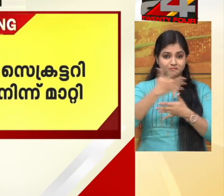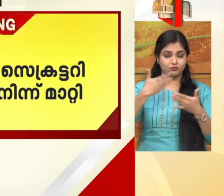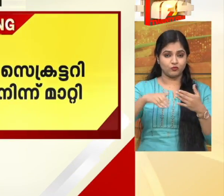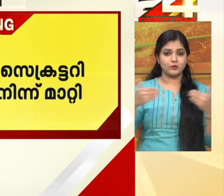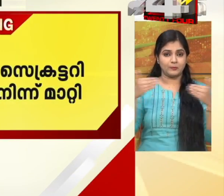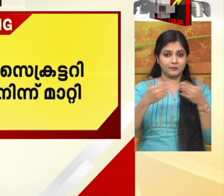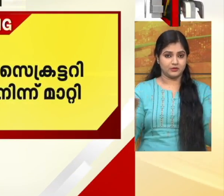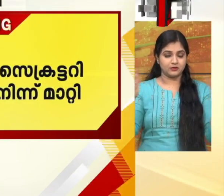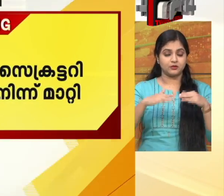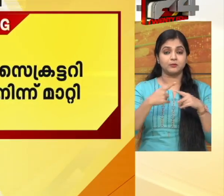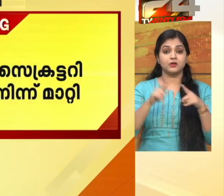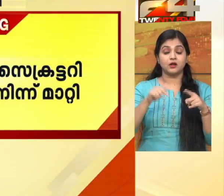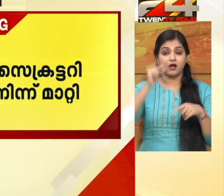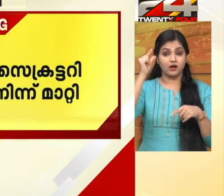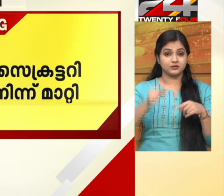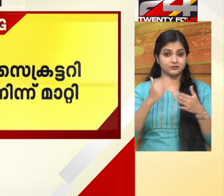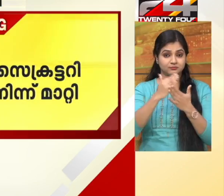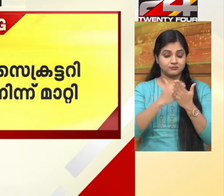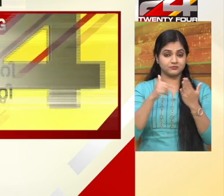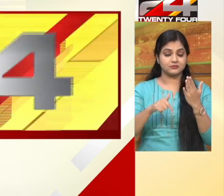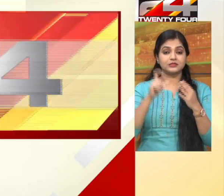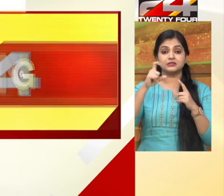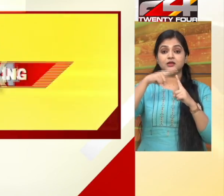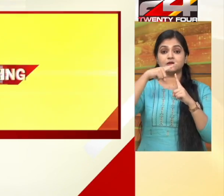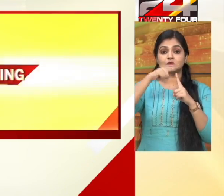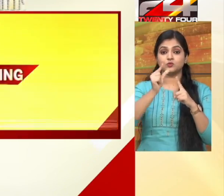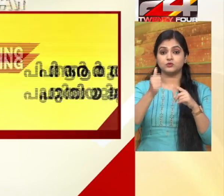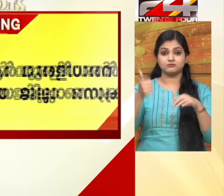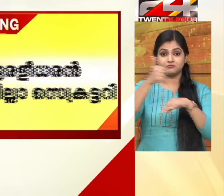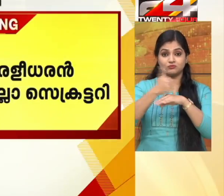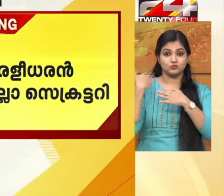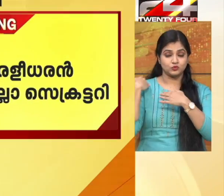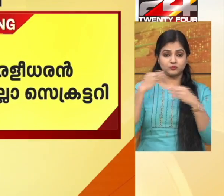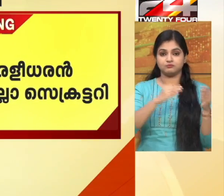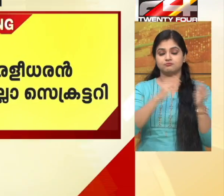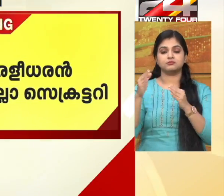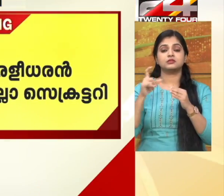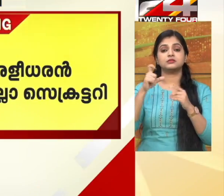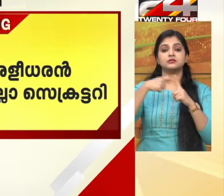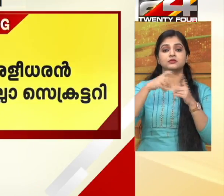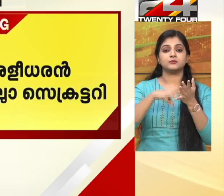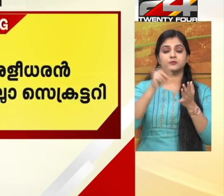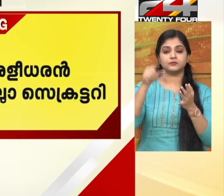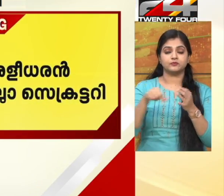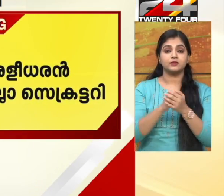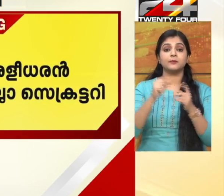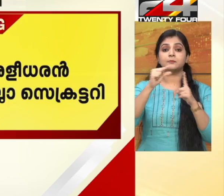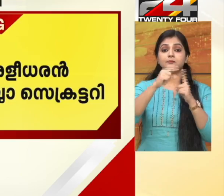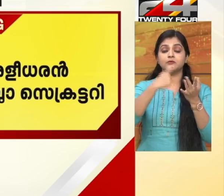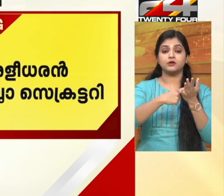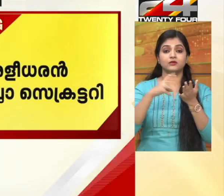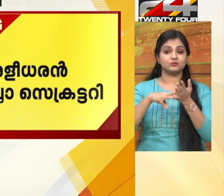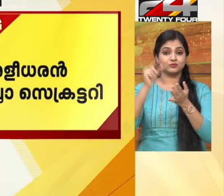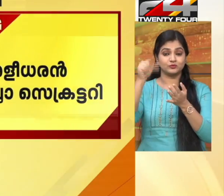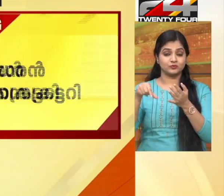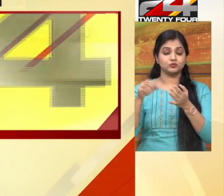അടിയന്തര വിഷയമായതിനാലാണ് എറണാകുളം ജില്ലാ സെക്രട്ടറി സി ഐ ടി ജില്ലാ സെക്രട്ടറി സ്ഥാനത്ത് നിന്ന് സി കെ മണിശങ്കറെ ഇപ്പോൾ നീക്കിയിരിക്കുന്നത്. പി ആർ മുരളീധരൻ അദ്ദേഹം സി പി ഐ